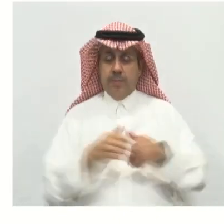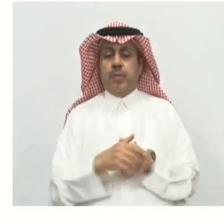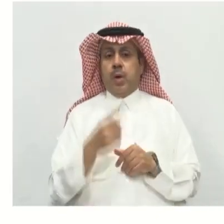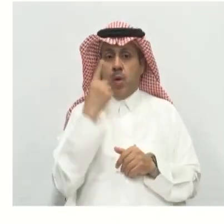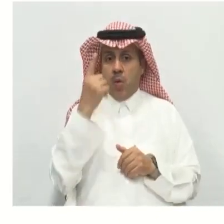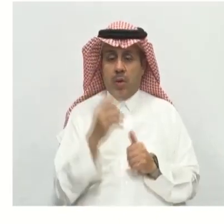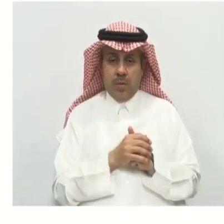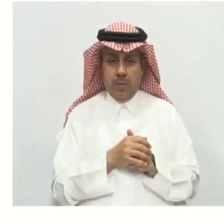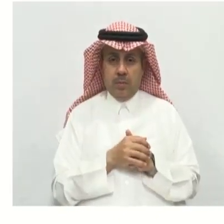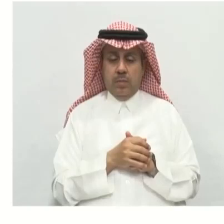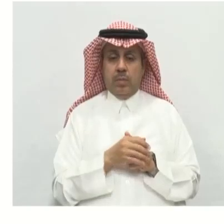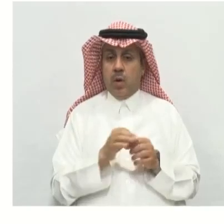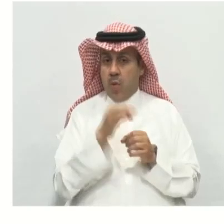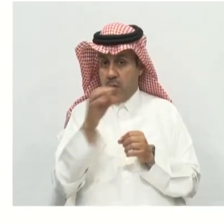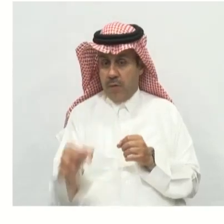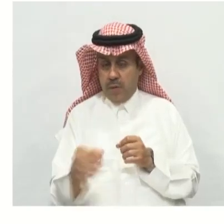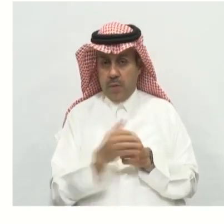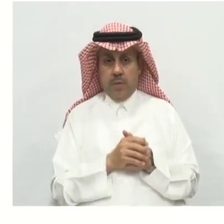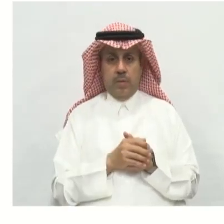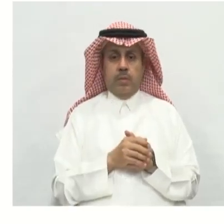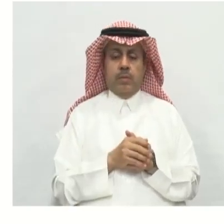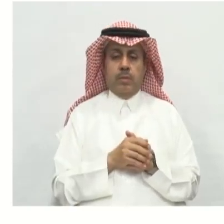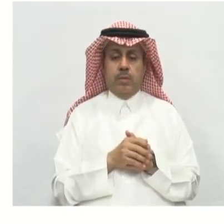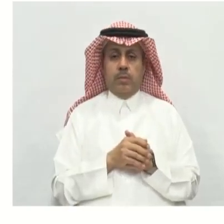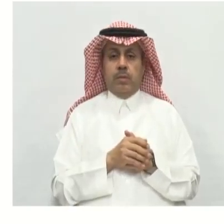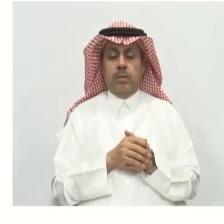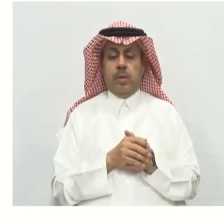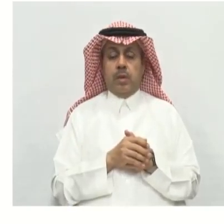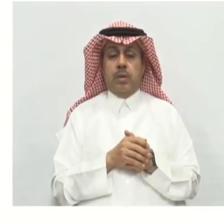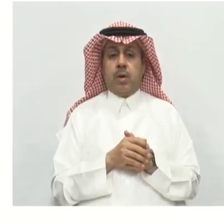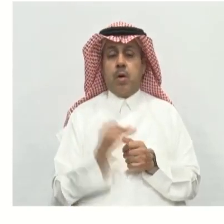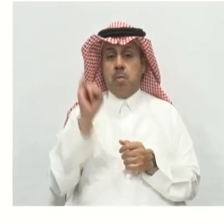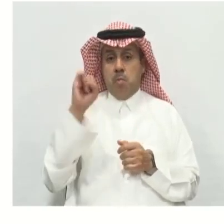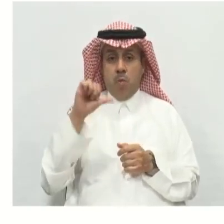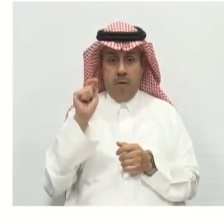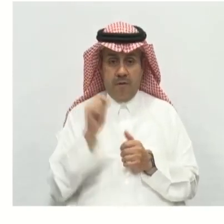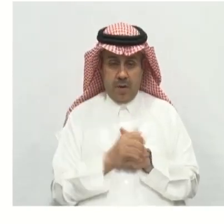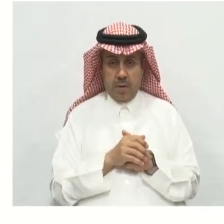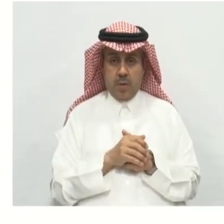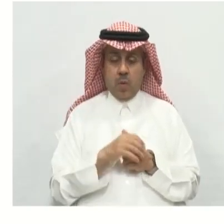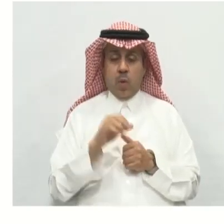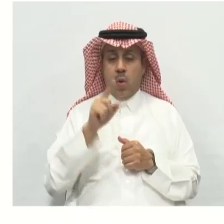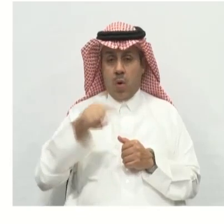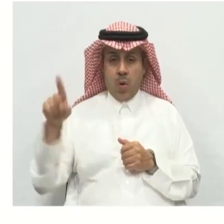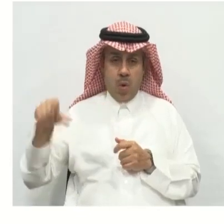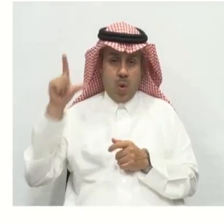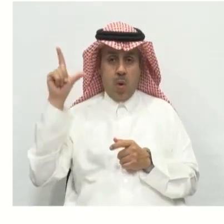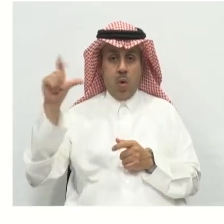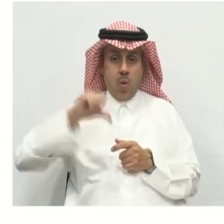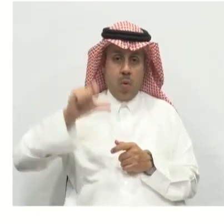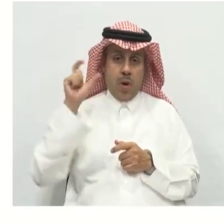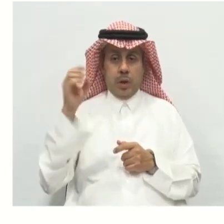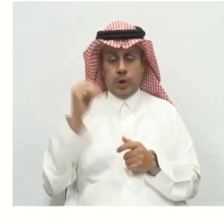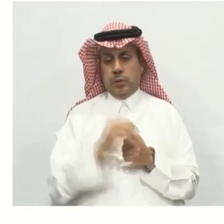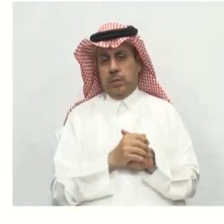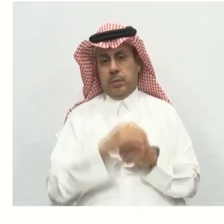الاولى وضعها في ليست بهذا الشكل ذا موفي واز تو لون فقام